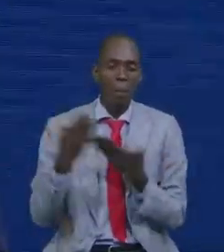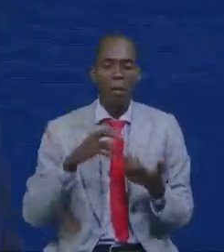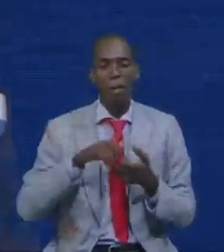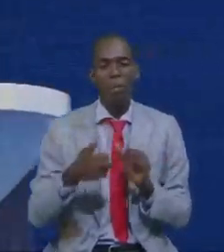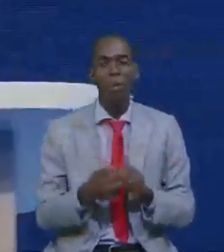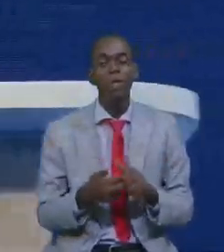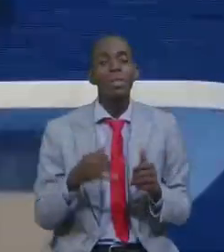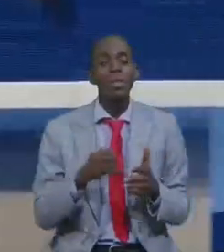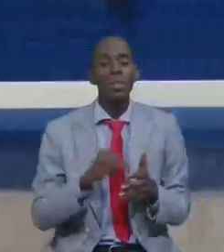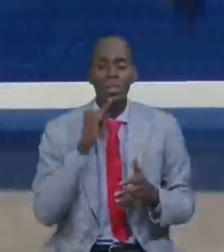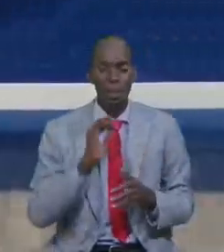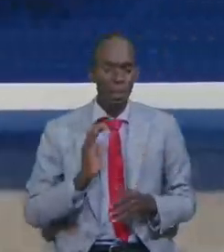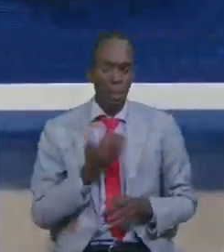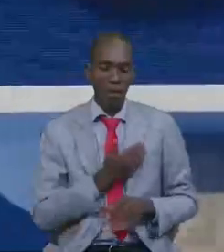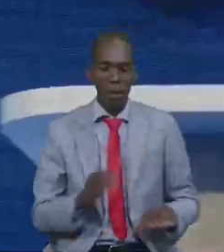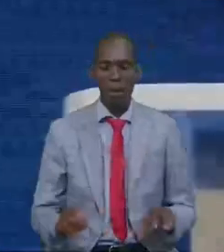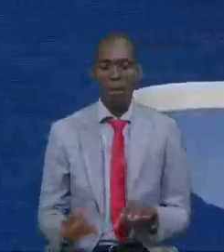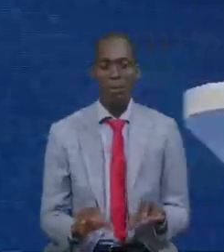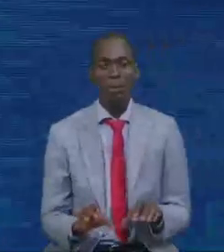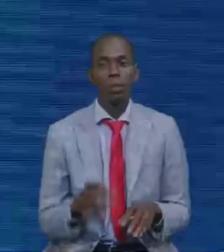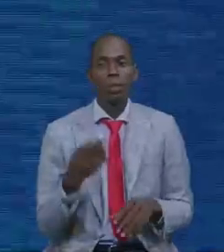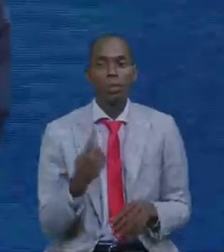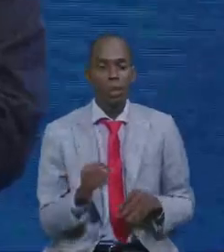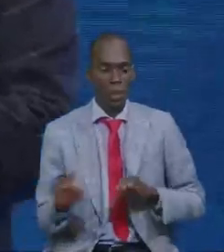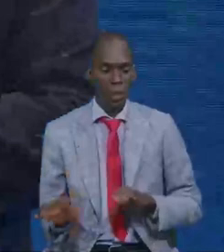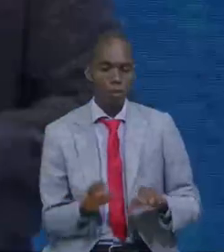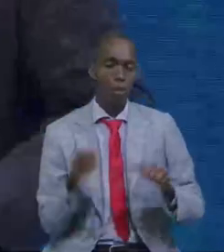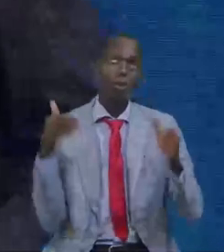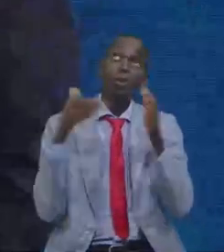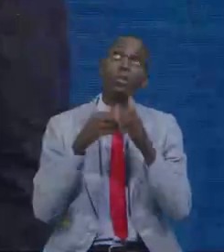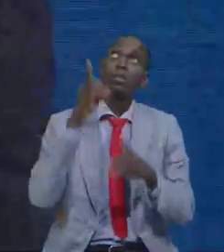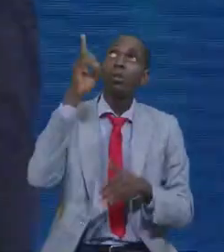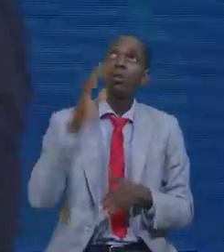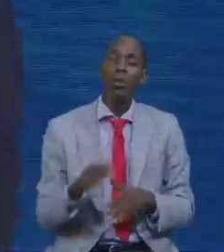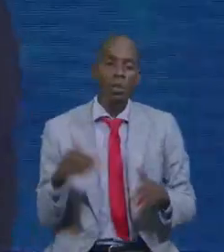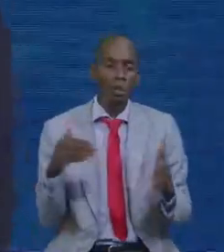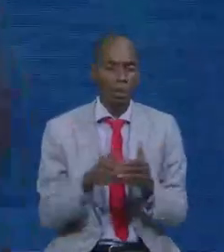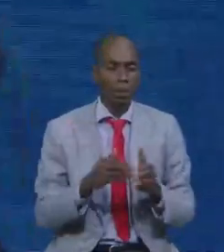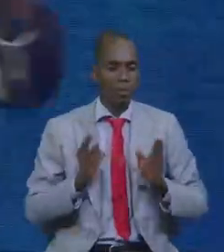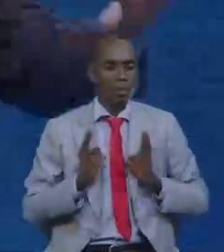actions, les actions contre Dieu, contre l'homme.